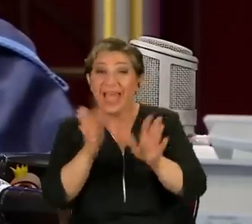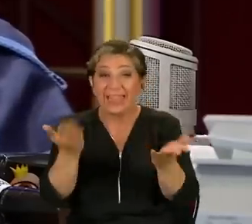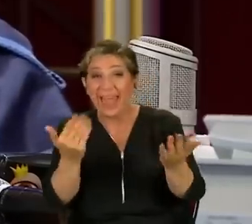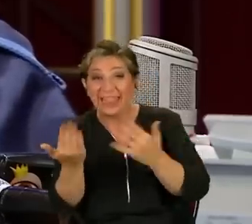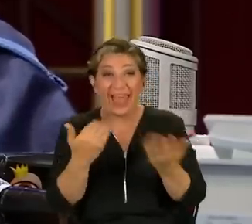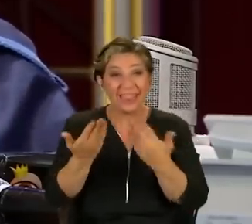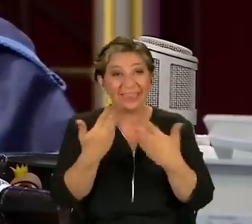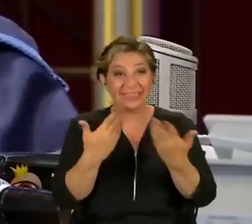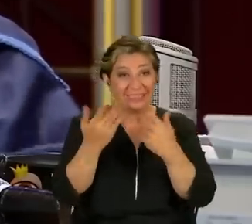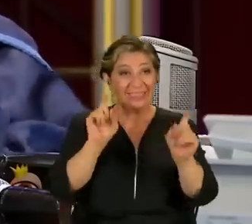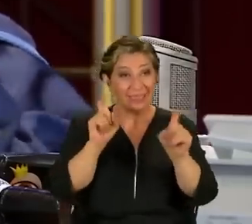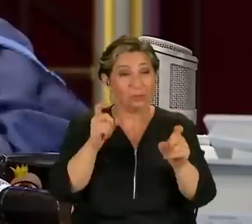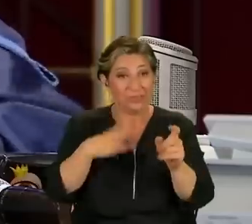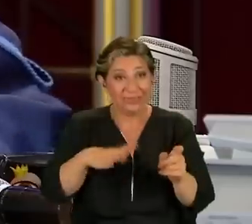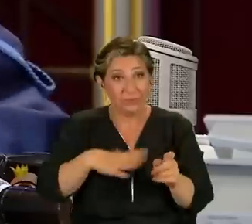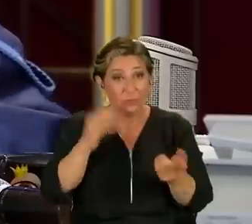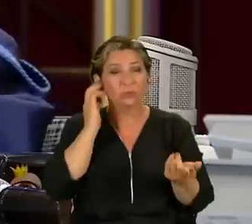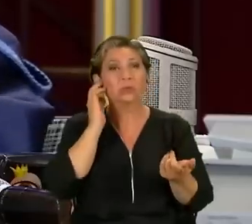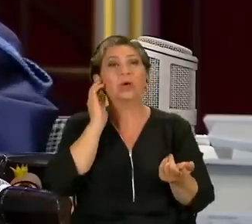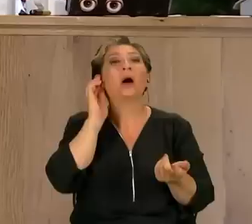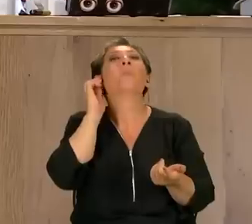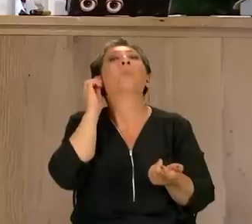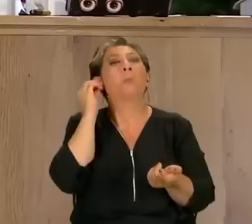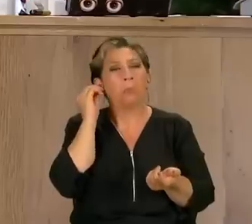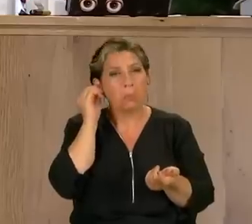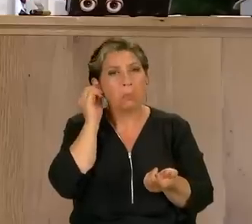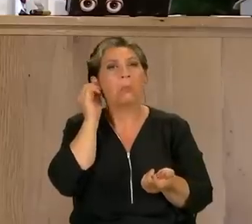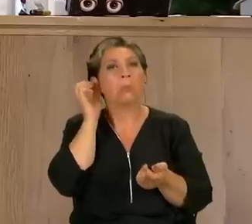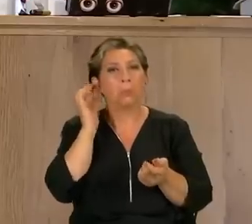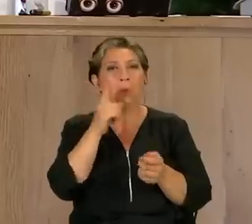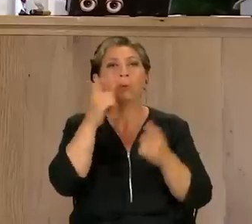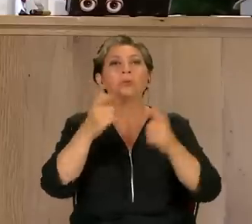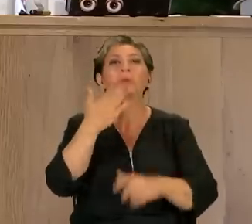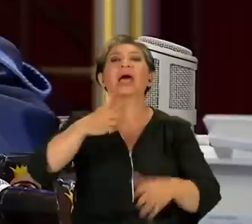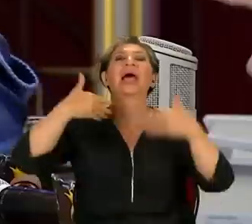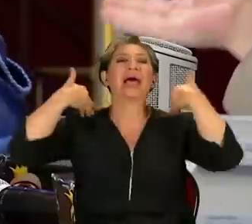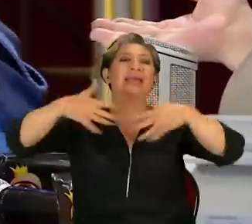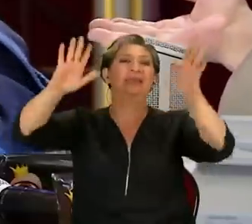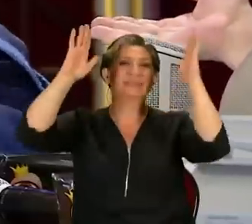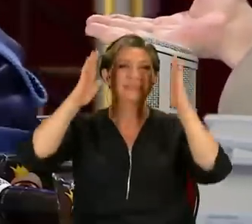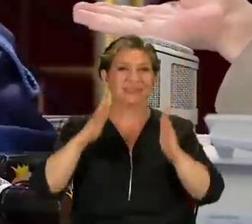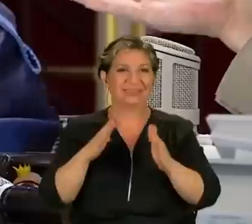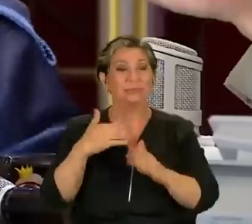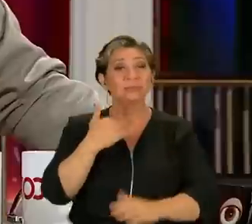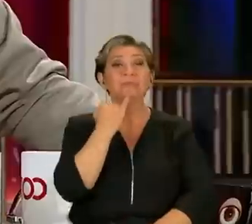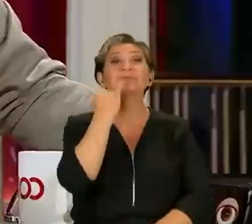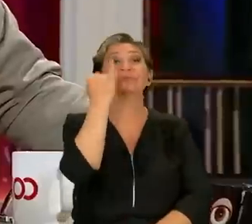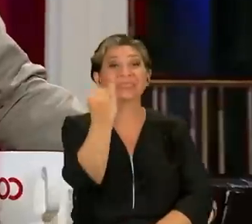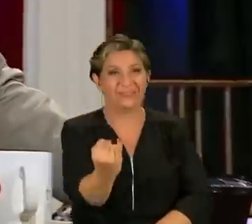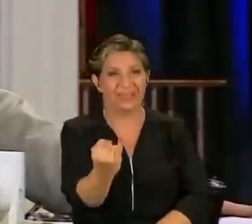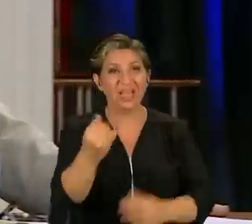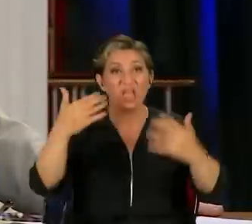yapmış, kim kimle. Evet, hani bir kaynaş ova yok, o da yok, Allah dedim. Ya biz de misafirliğe